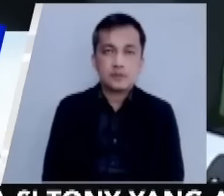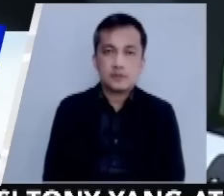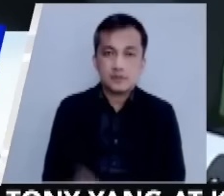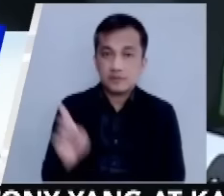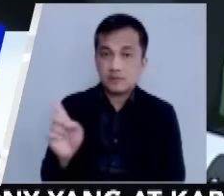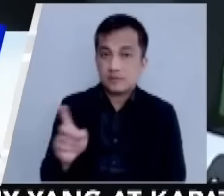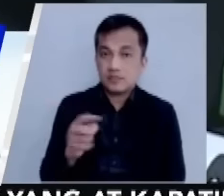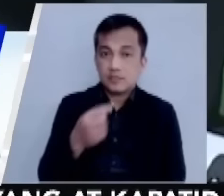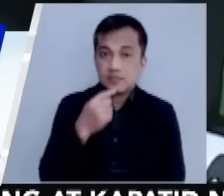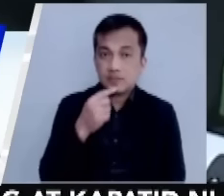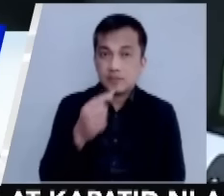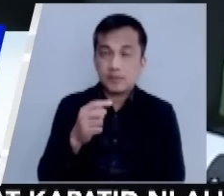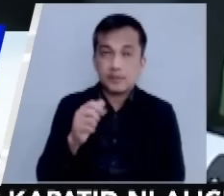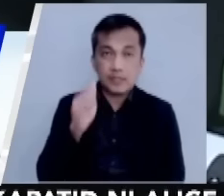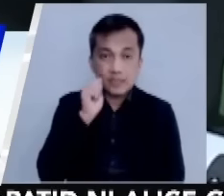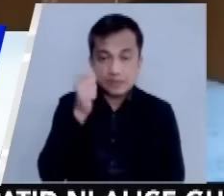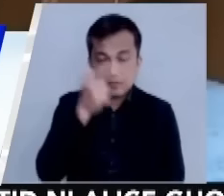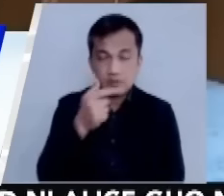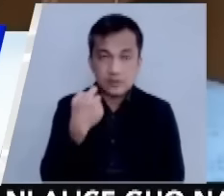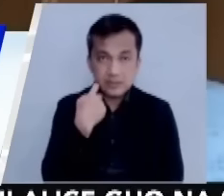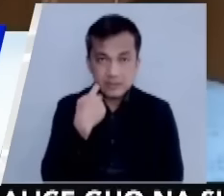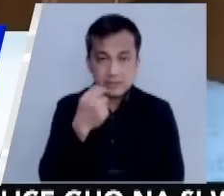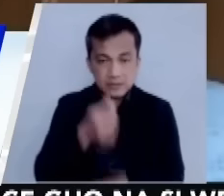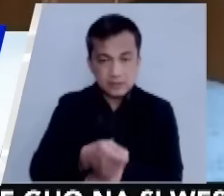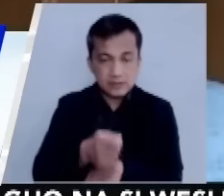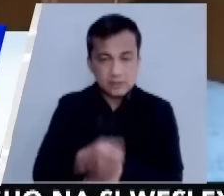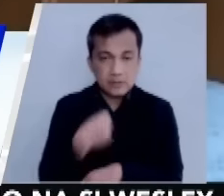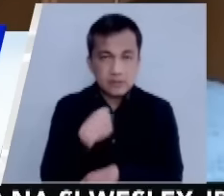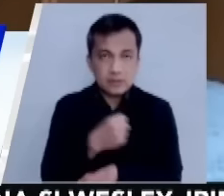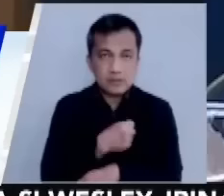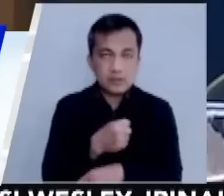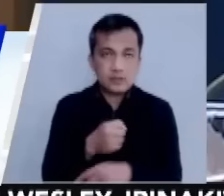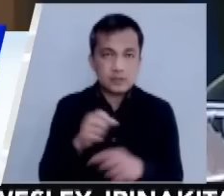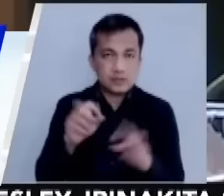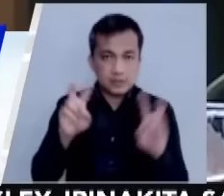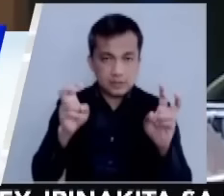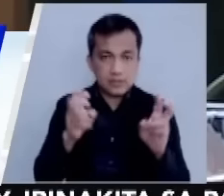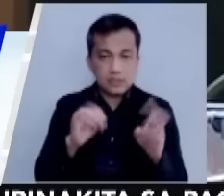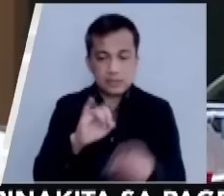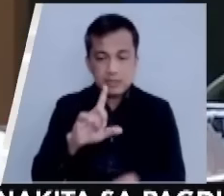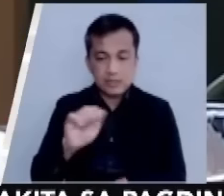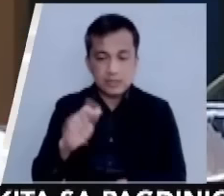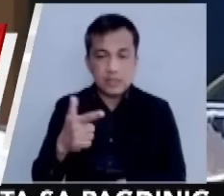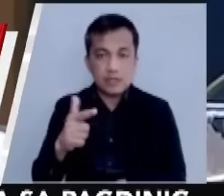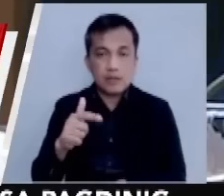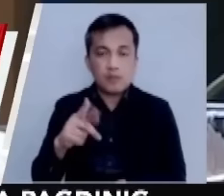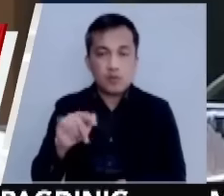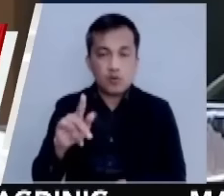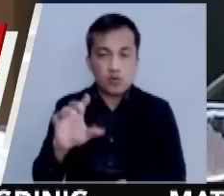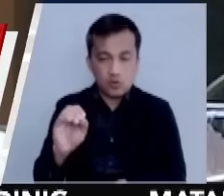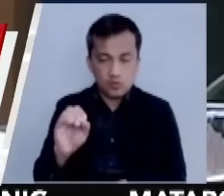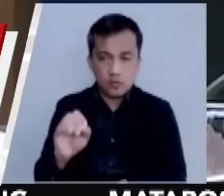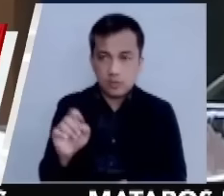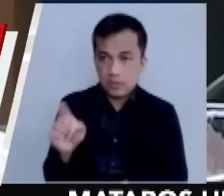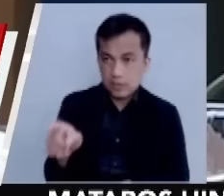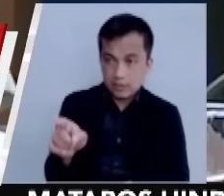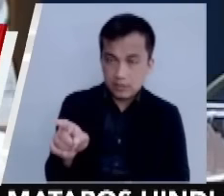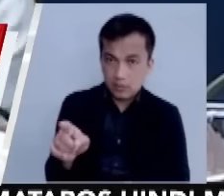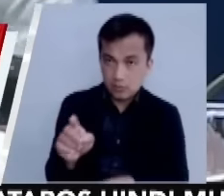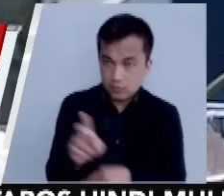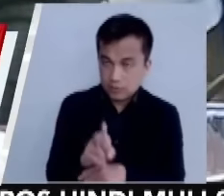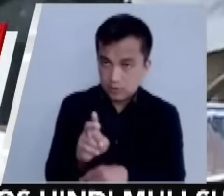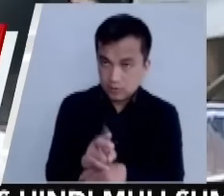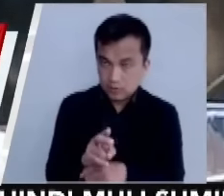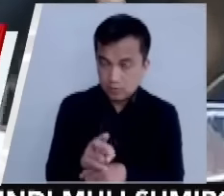Go sa pagdinig kanina ng Senado tungkol sa mga illegal na pogo. Pon, no, ikaw ay ginagamit ng